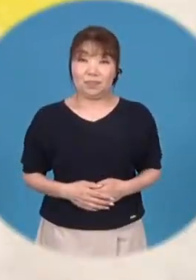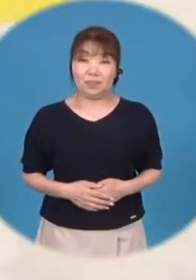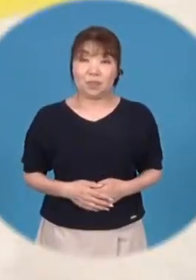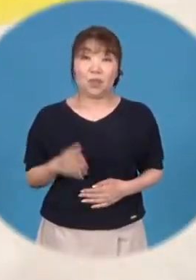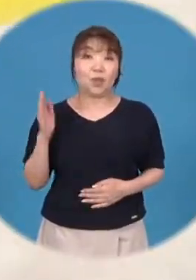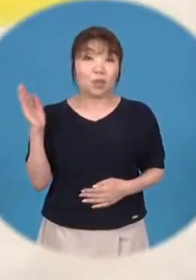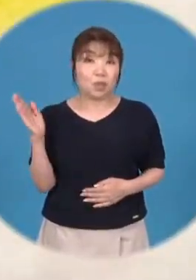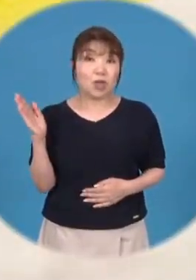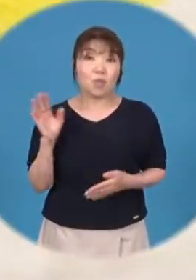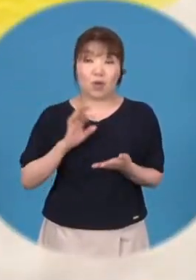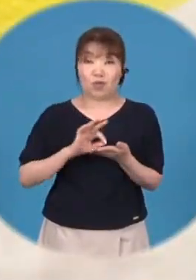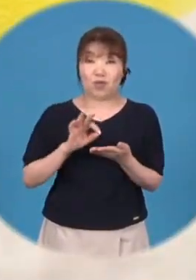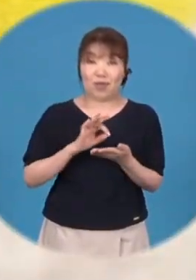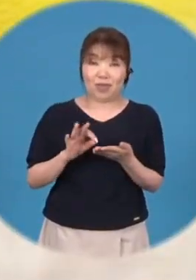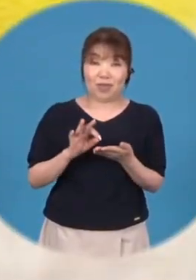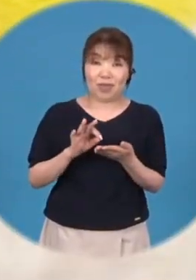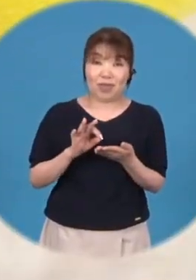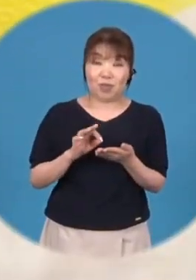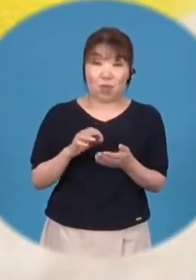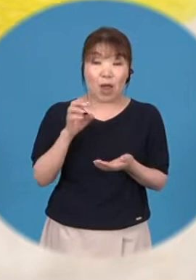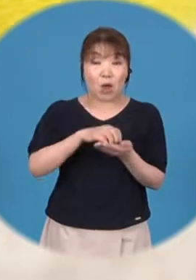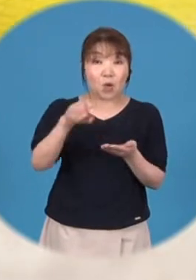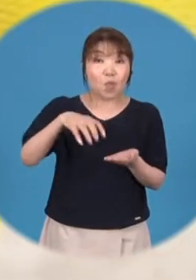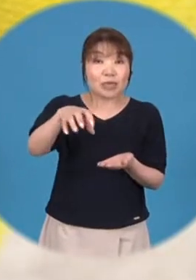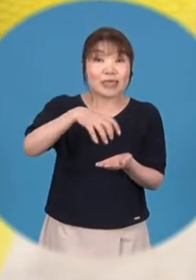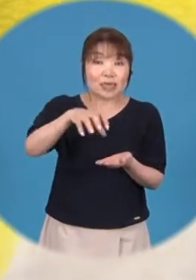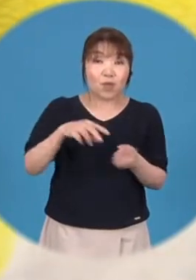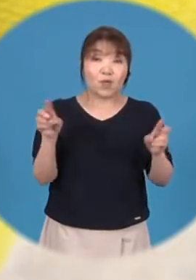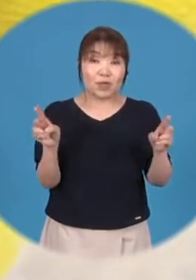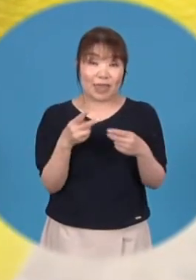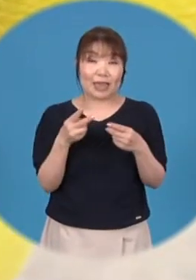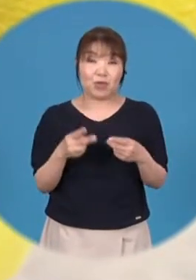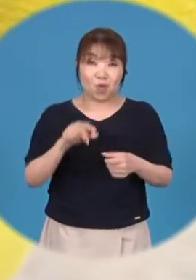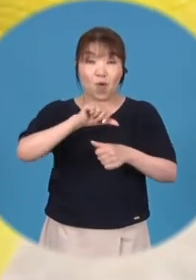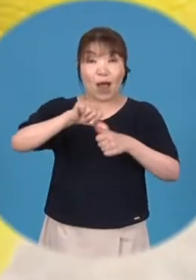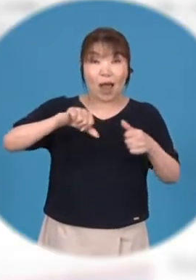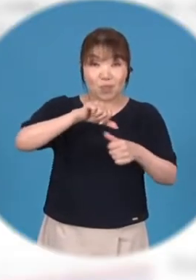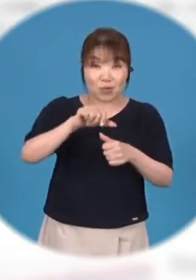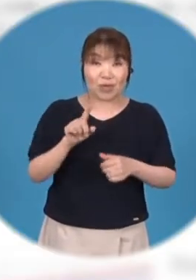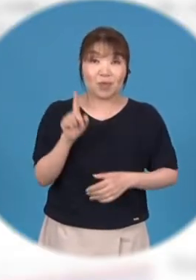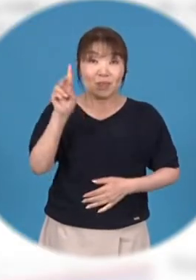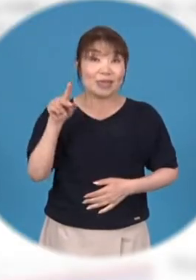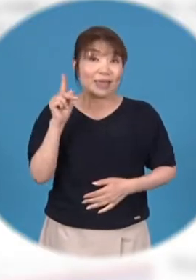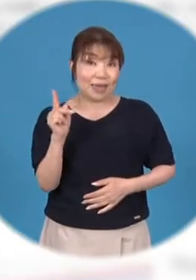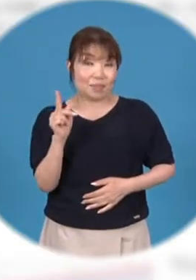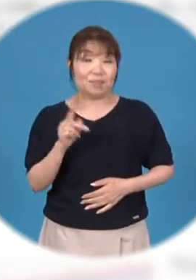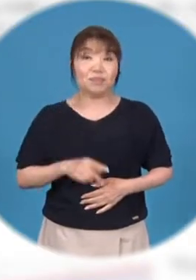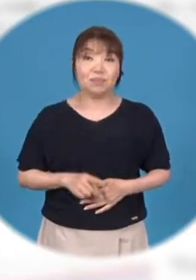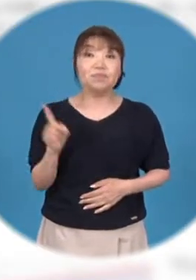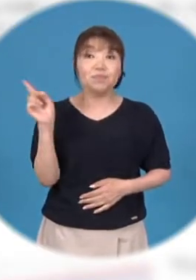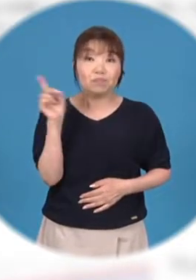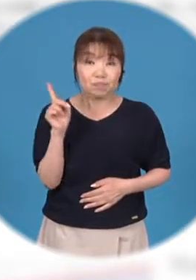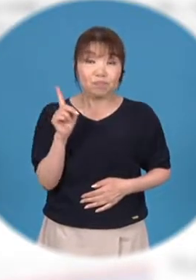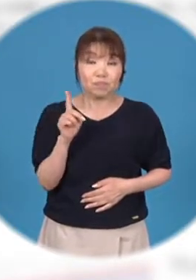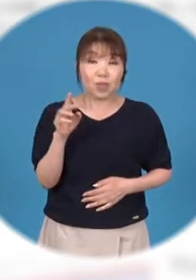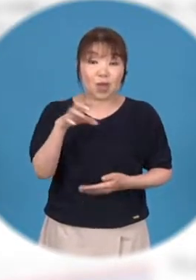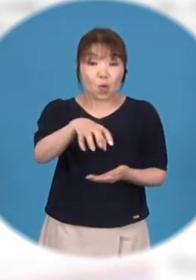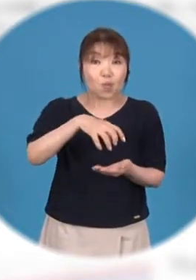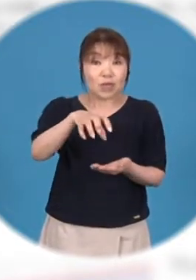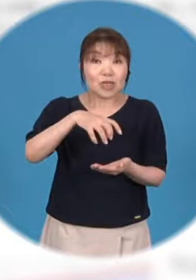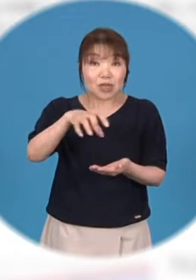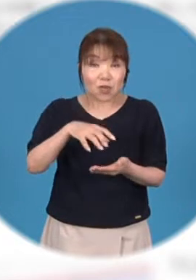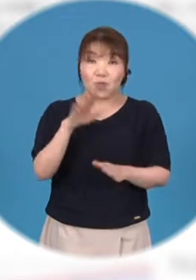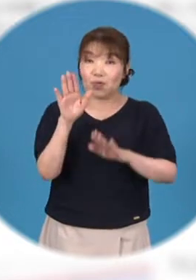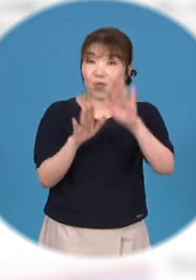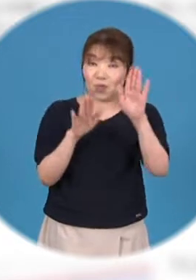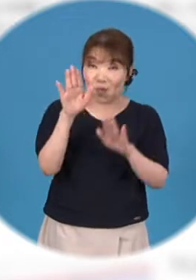みなもが使っていたのはゴミ拾い専用アプリピリカです。ピリカとはゴミ拾いなどの清掃活動の